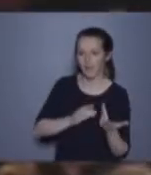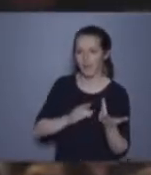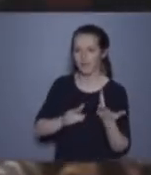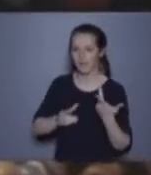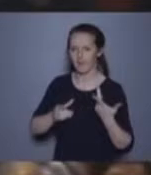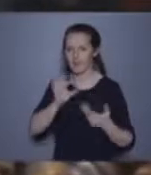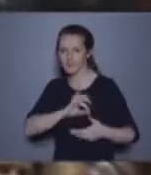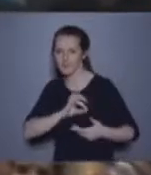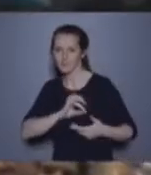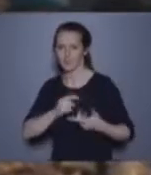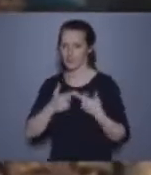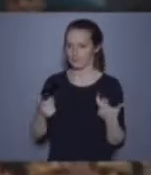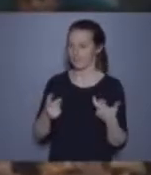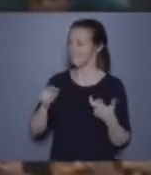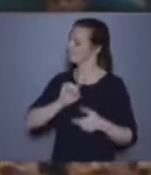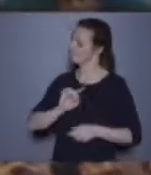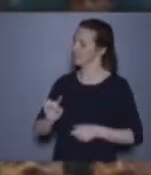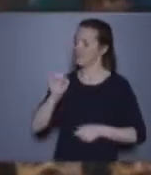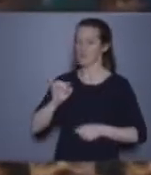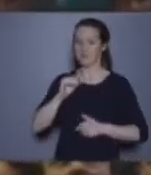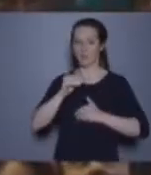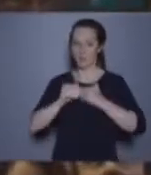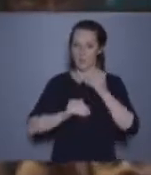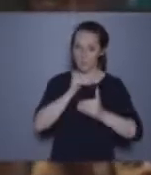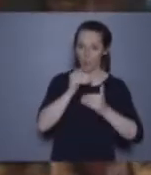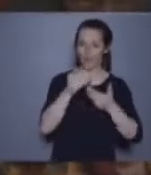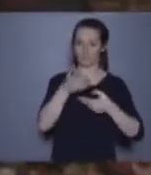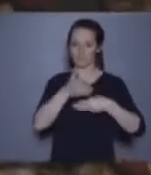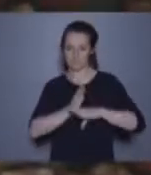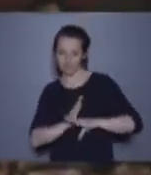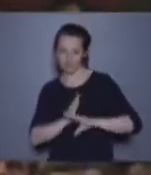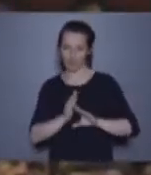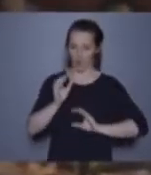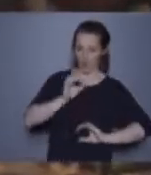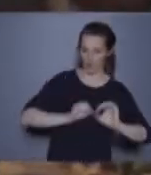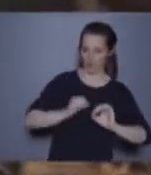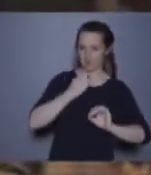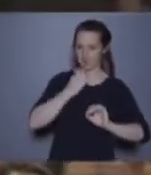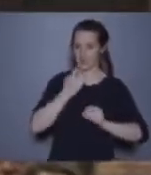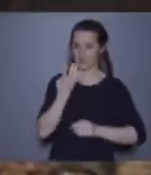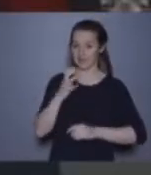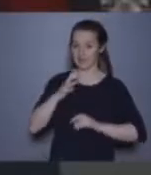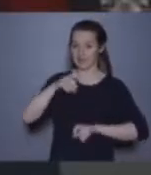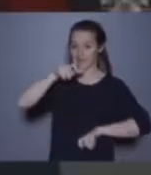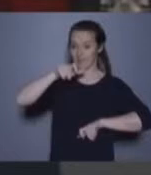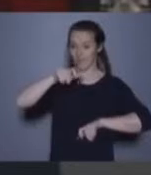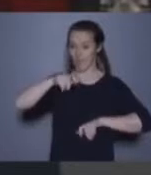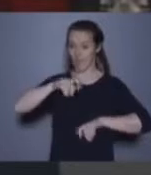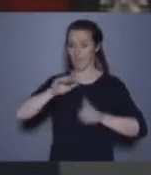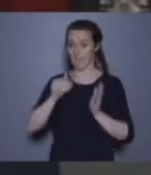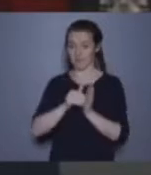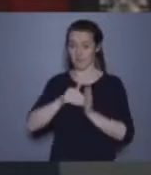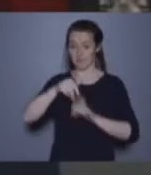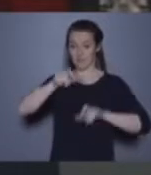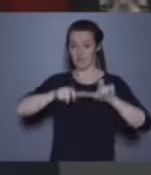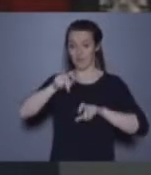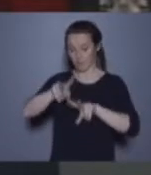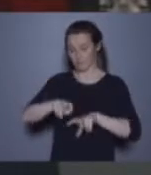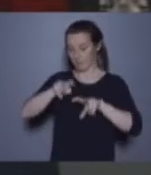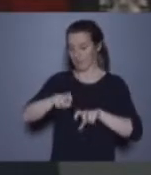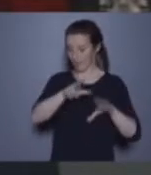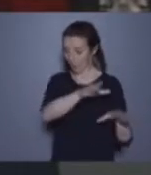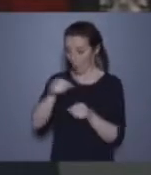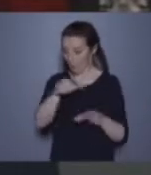falloir planifier, organiser, notamment pour recruter les 400 000 paysans dont nous avons besoin pour le nouveau modèle